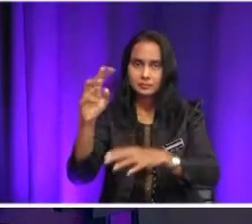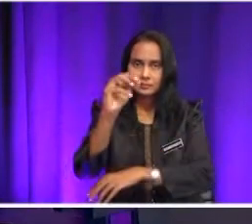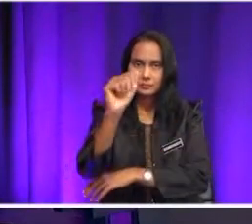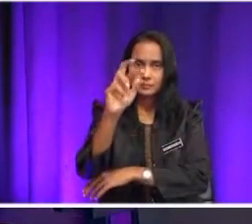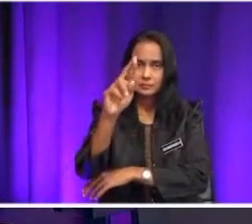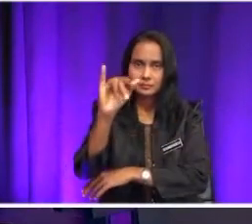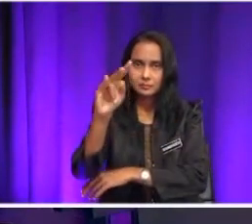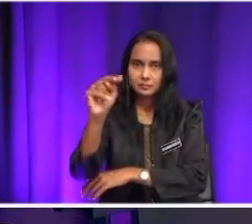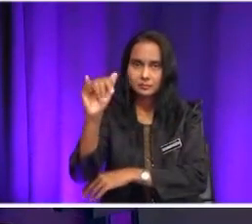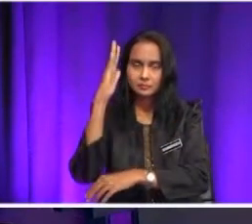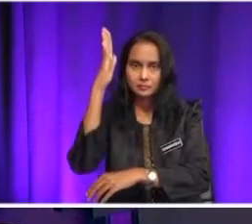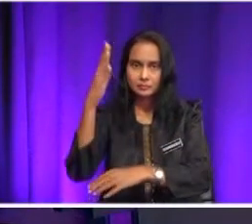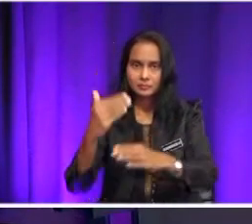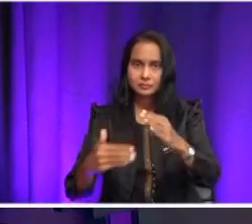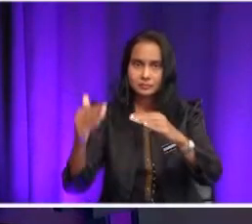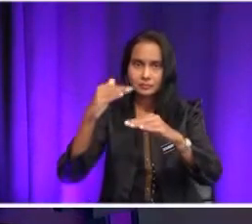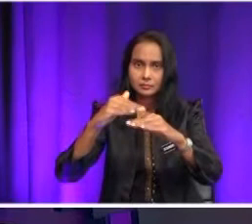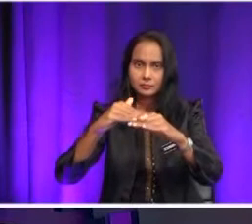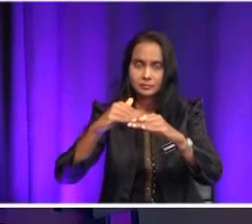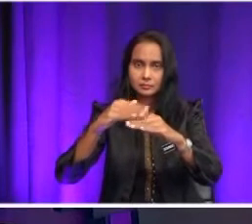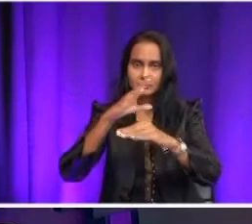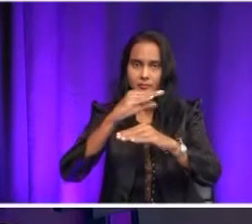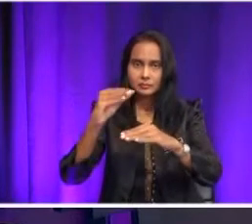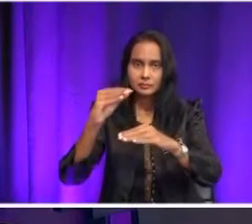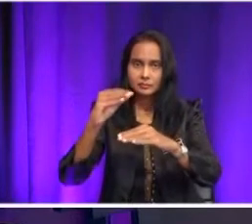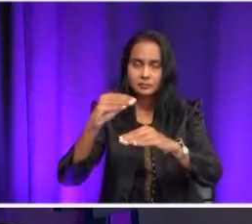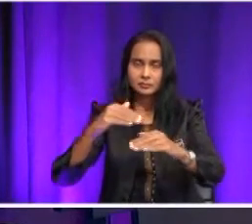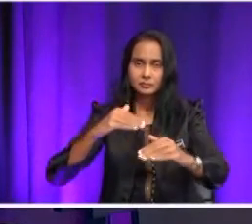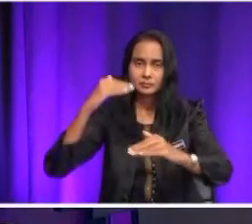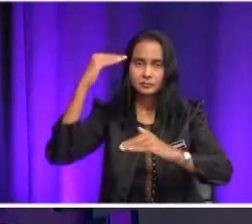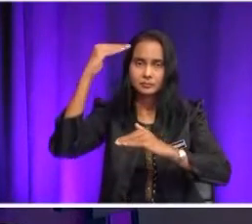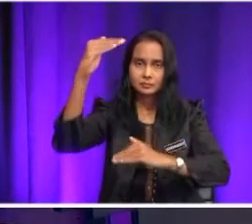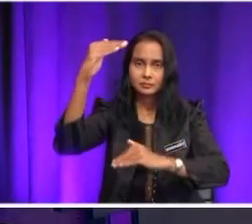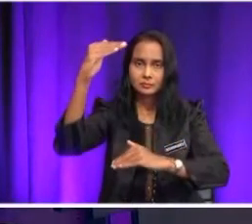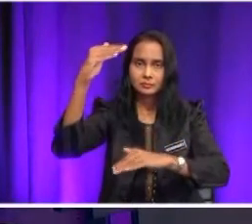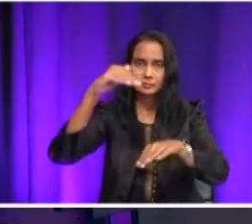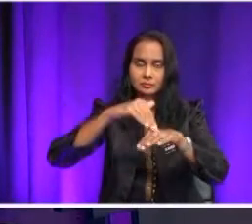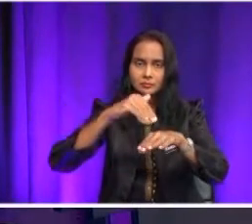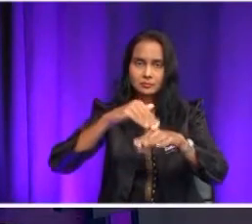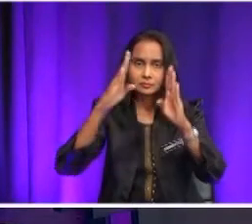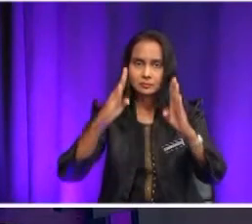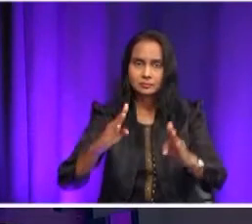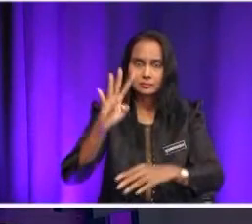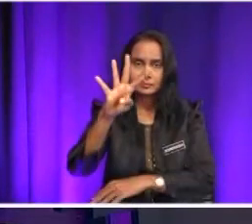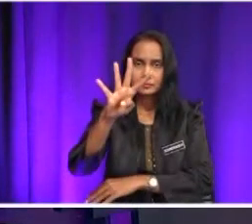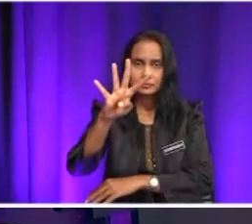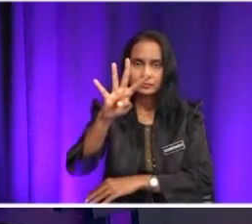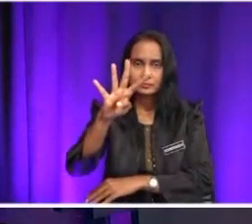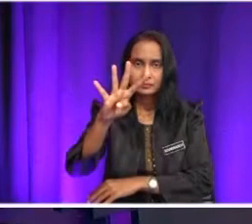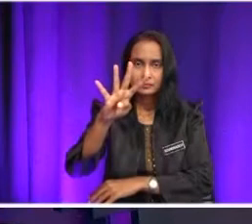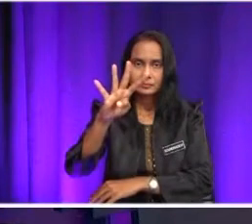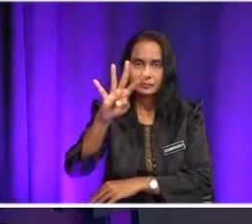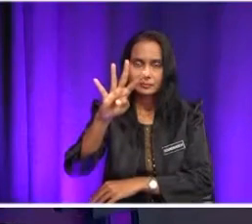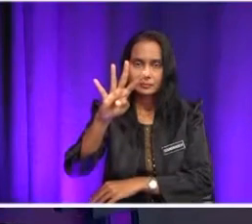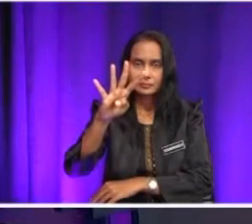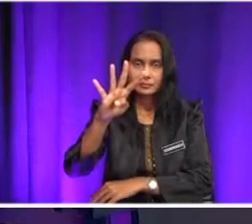akan meningkat dan mencapai maksimum pada buruh yang keempat sebanyak